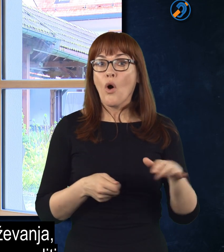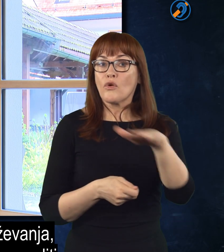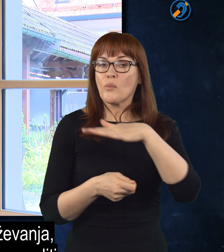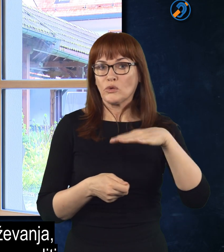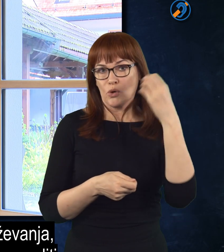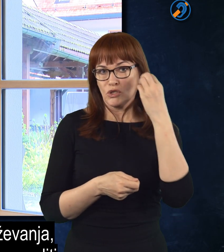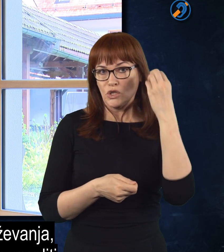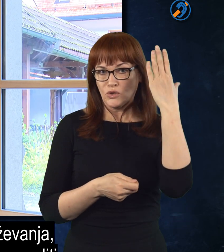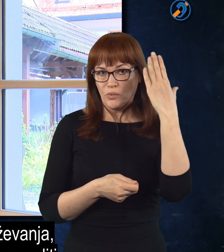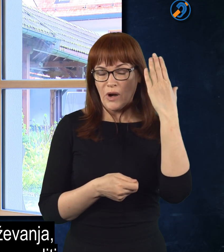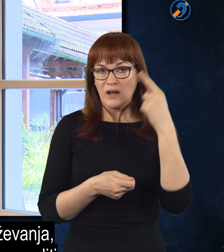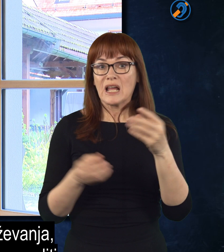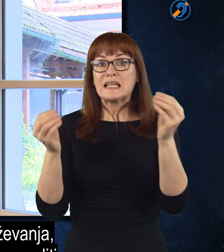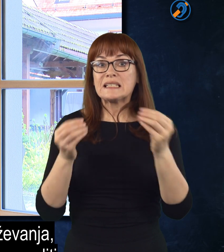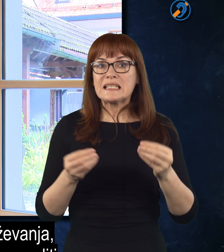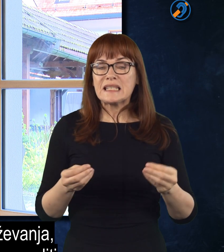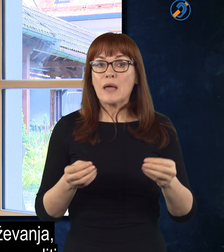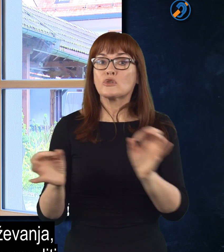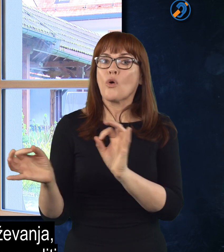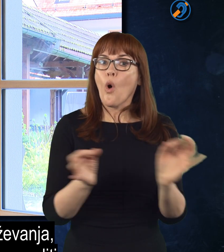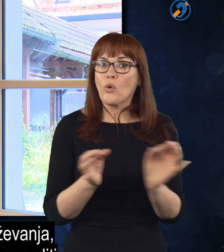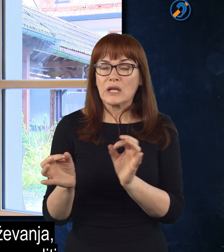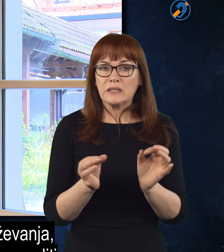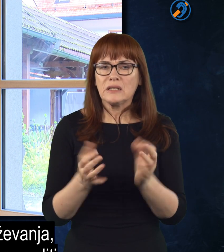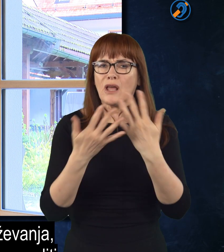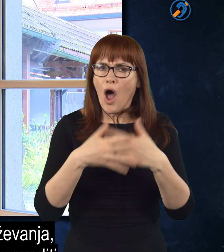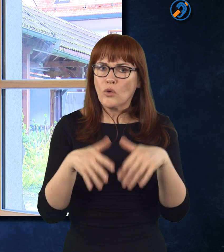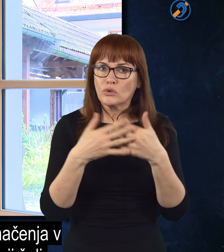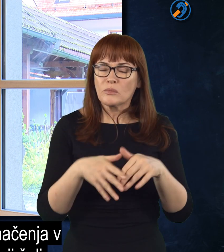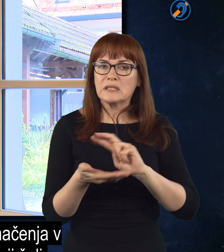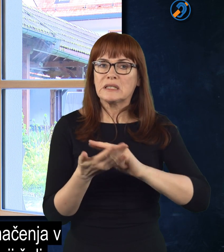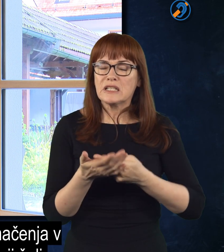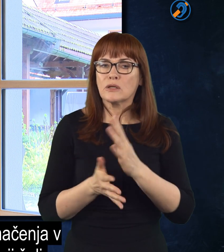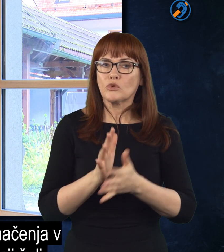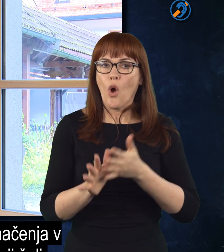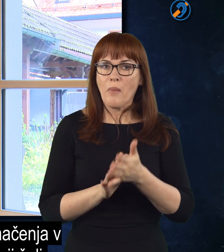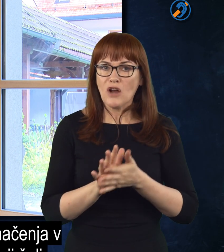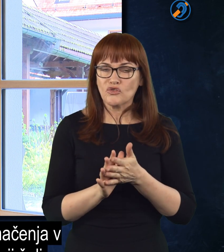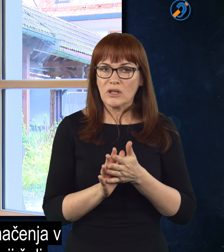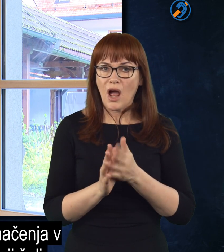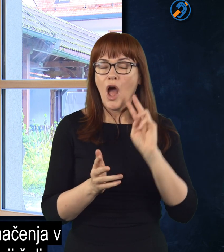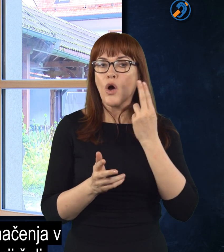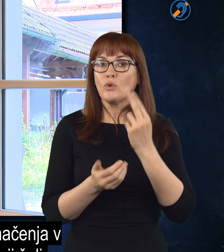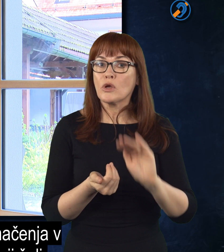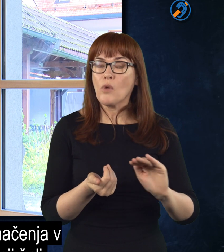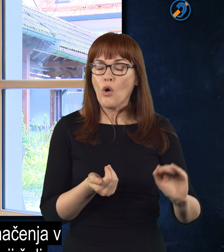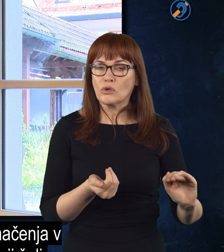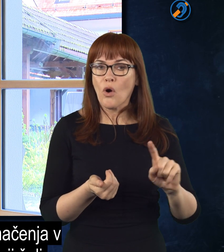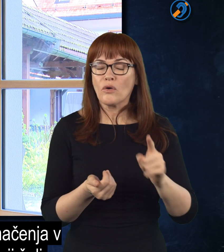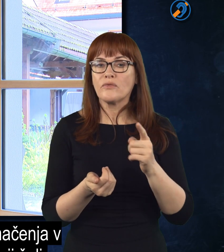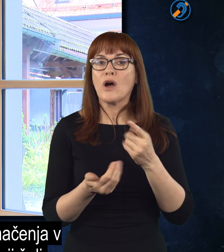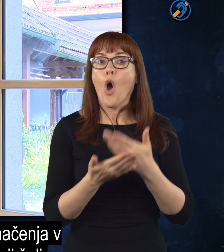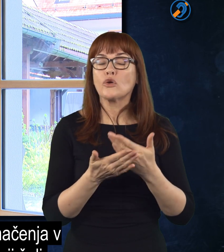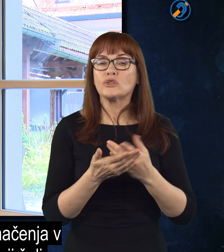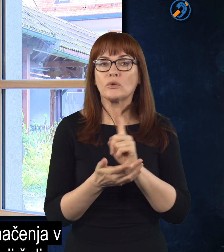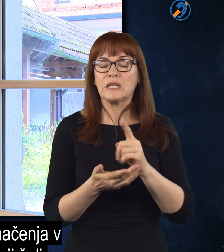Zagotovo področje izobraževanja. Sistemsko urediti avtomatizem tolmačenja gluhim otrokom